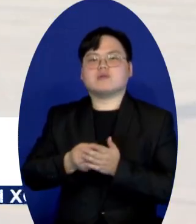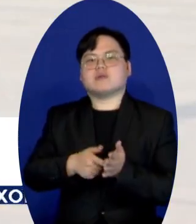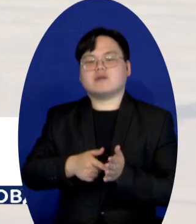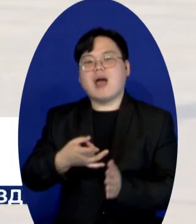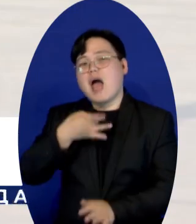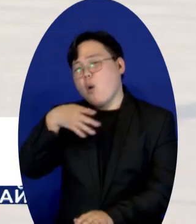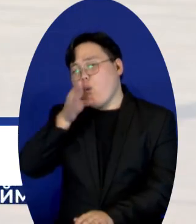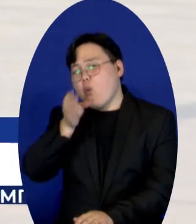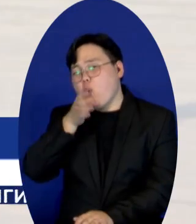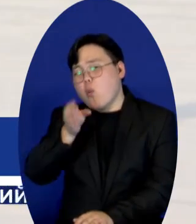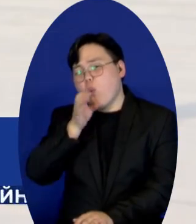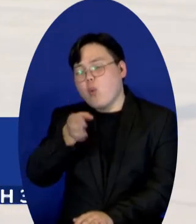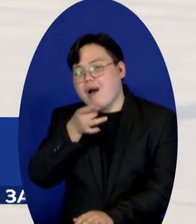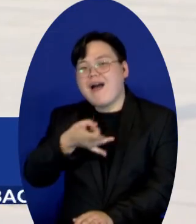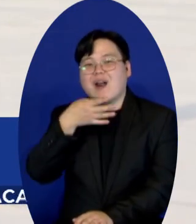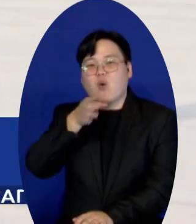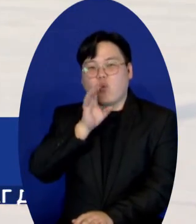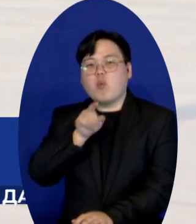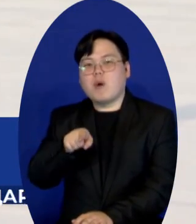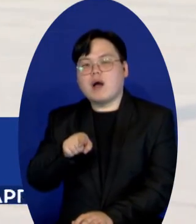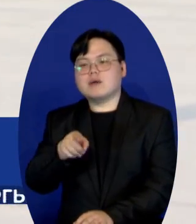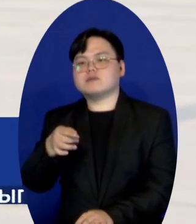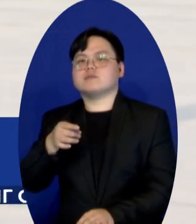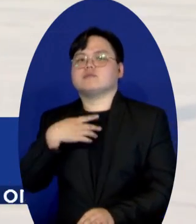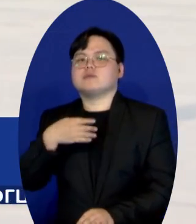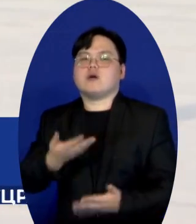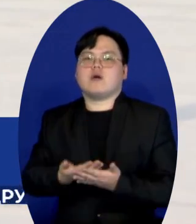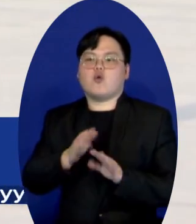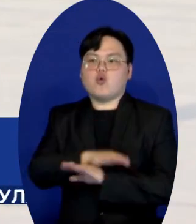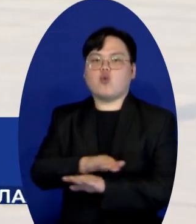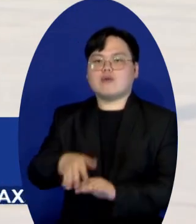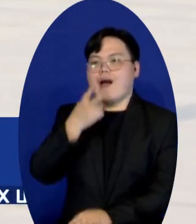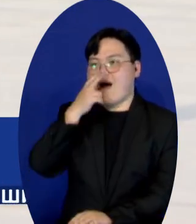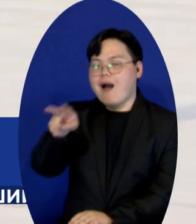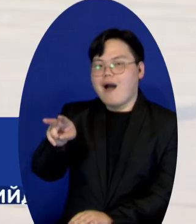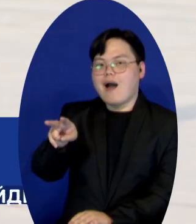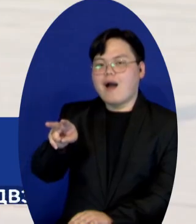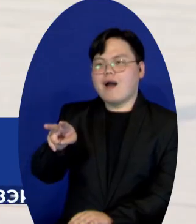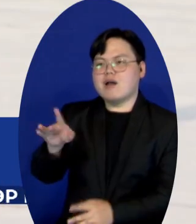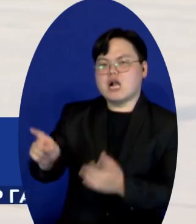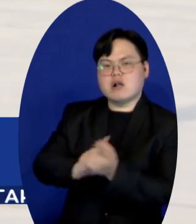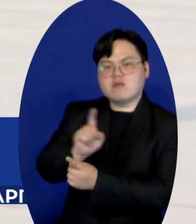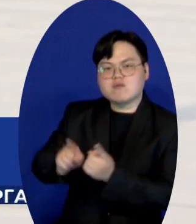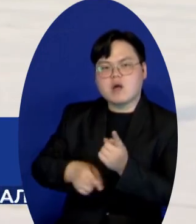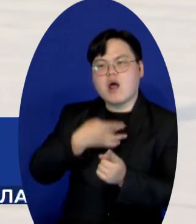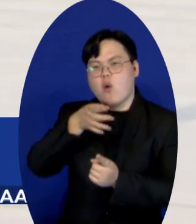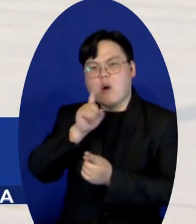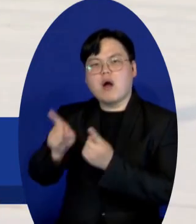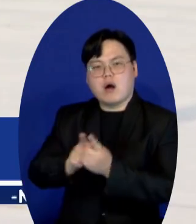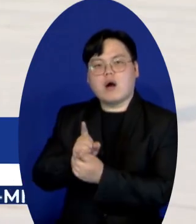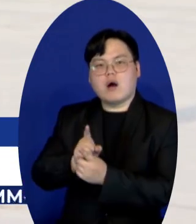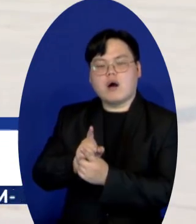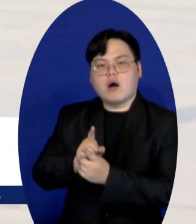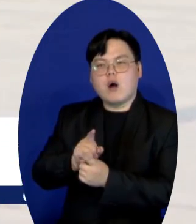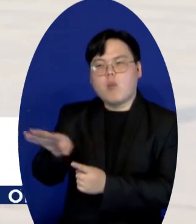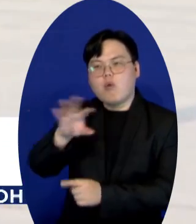байгаа хүмүүс болохоор ингээд архиугаад тэр яг орчноос нь яг юу яж байгаа хэвгүй. Байнга тийм хэрүүл маргаантай орчин байгаа болохоор тэр хүүхдүүд